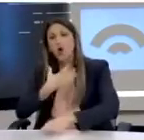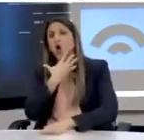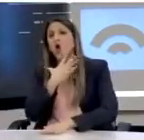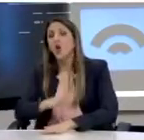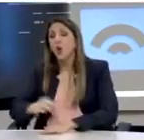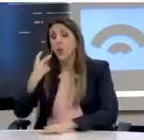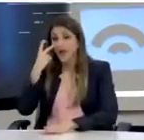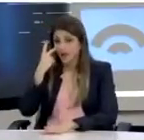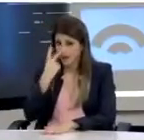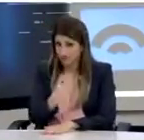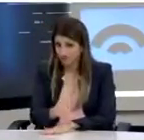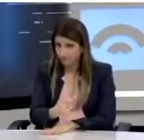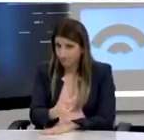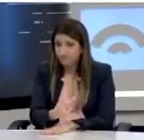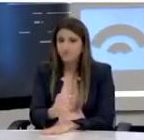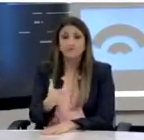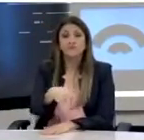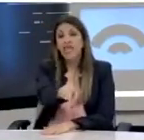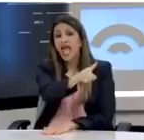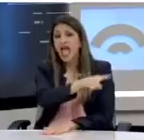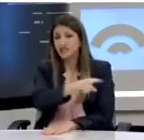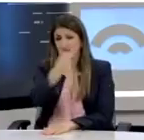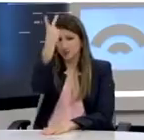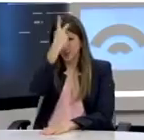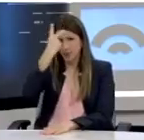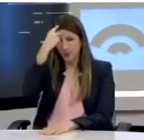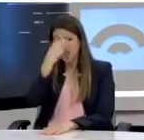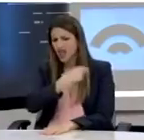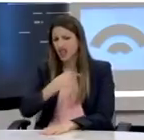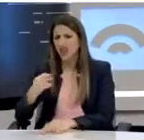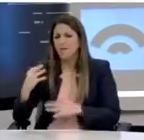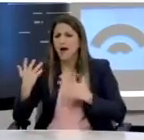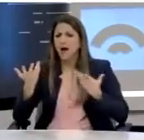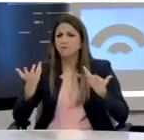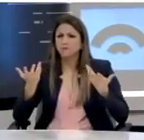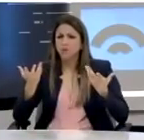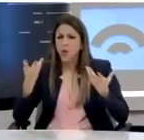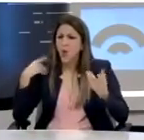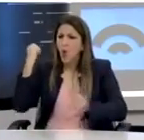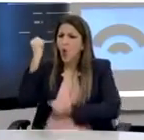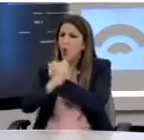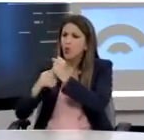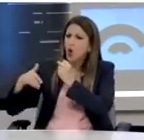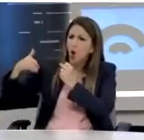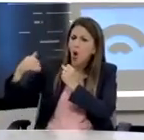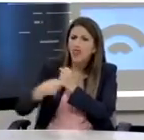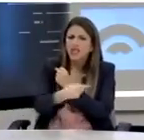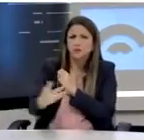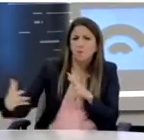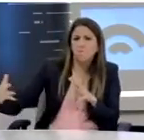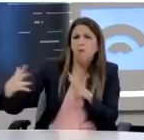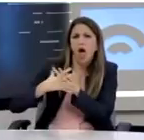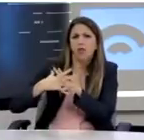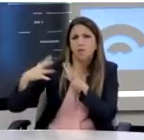είδα ότι το βασικό σας επιχείρημα είναι ότι όλα αυτά τα χρόνια δίνατε μια μεγάλη μάχη εσείς για